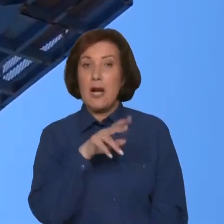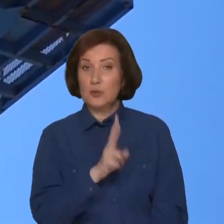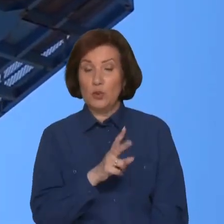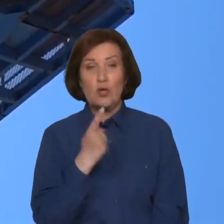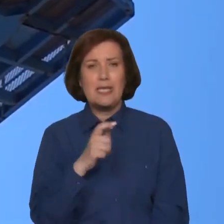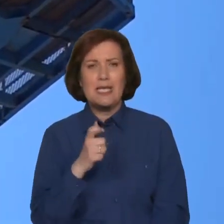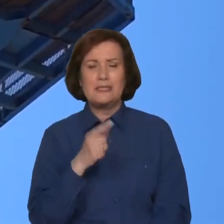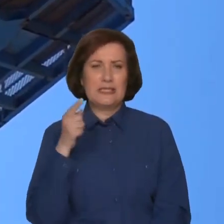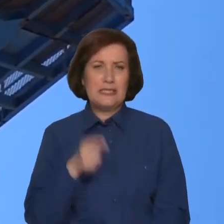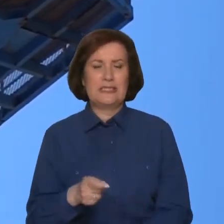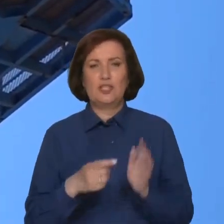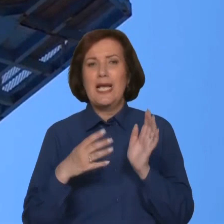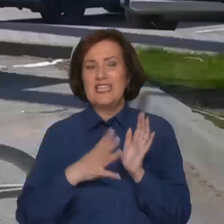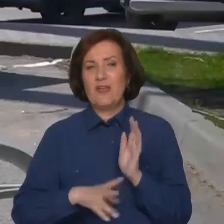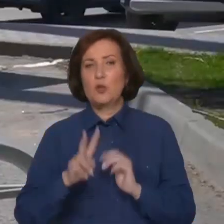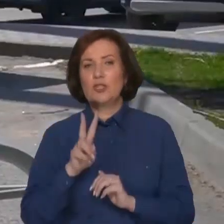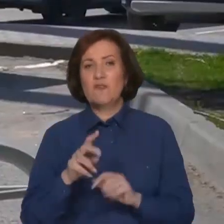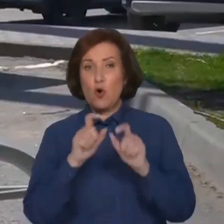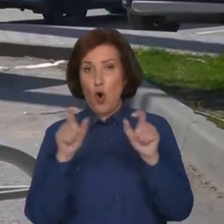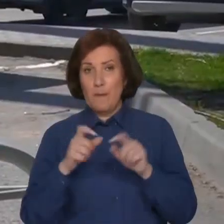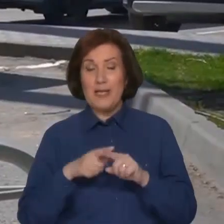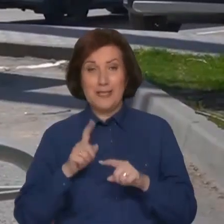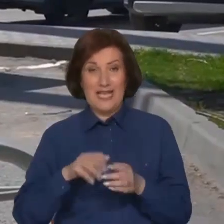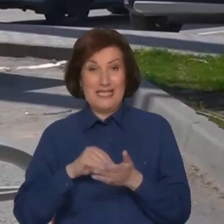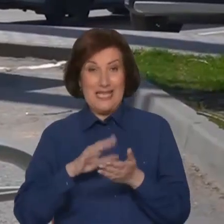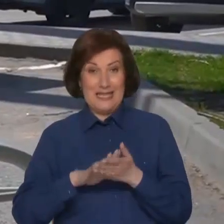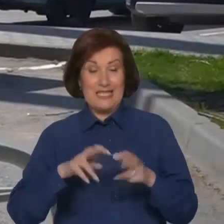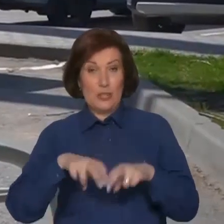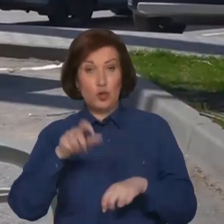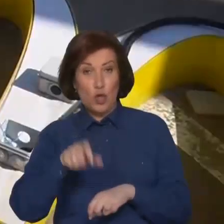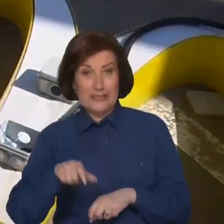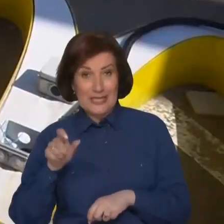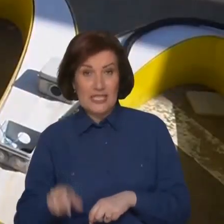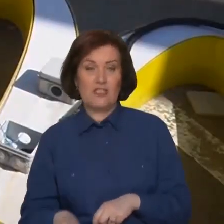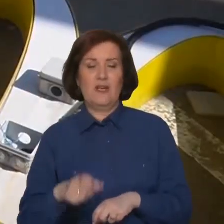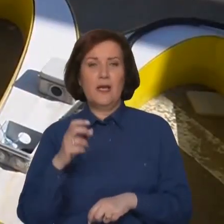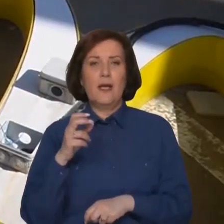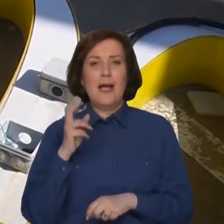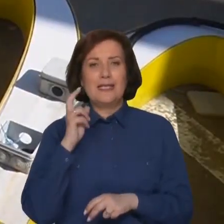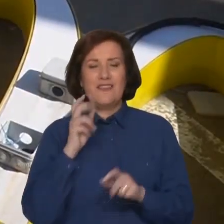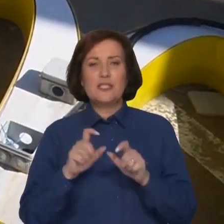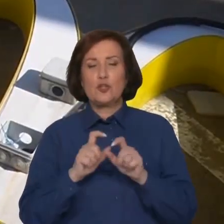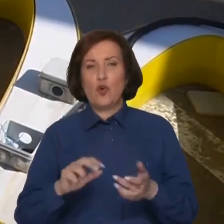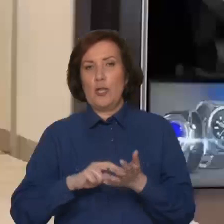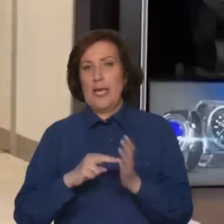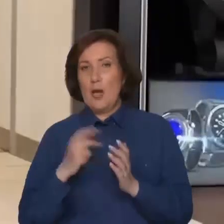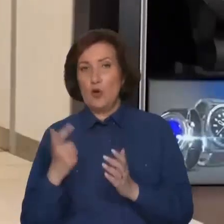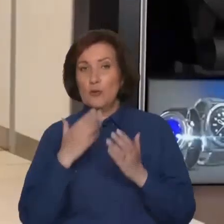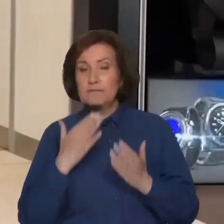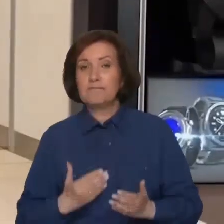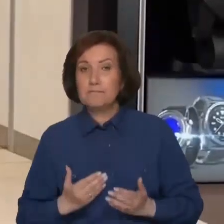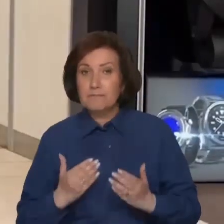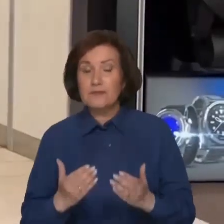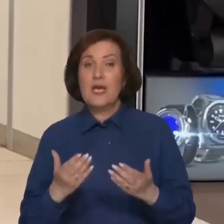«Макдональдс» – одна із 1092 компаній, які, за даними дослідників проекту самосанкції Київської школи економіки, згорнули